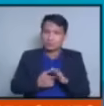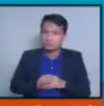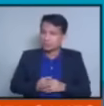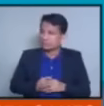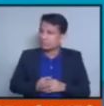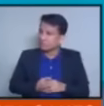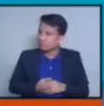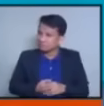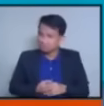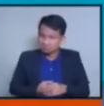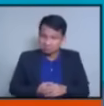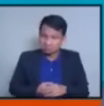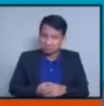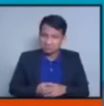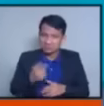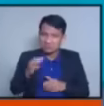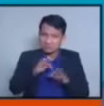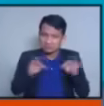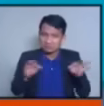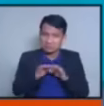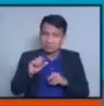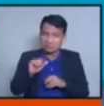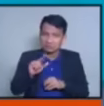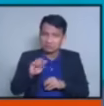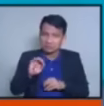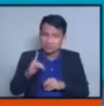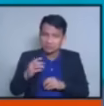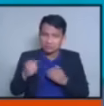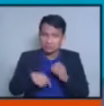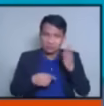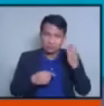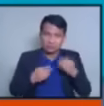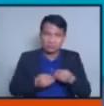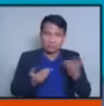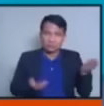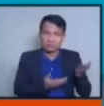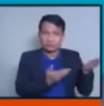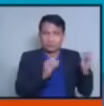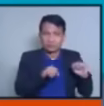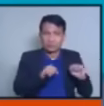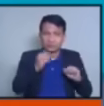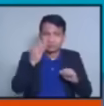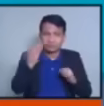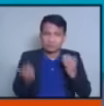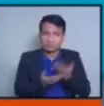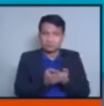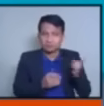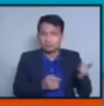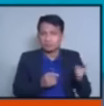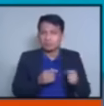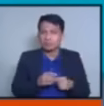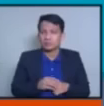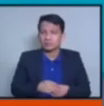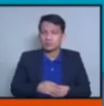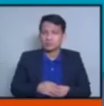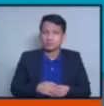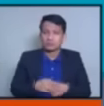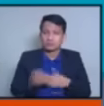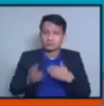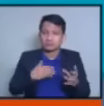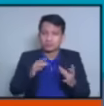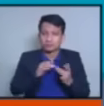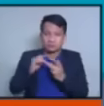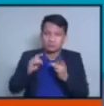pagpapamedical at saka doon sa statement of affidavit po ng bata para maisampa po natin doon sa korte. Sige po. Meron pong mga